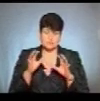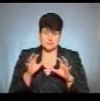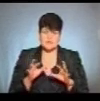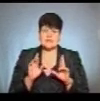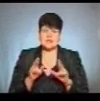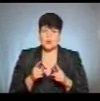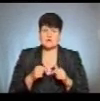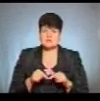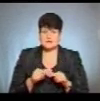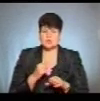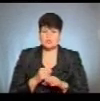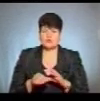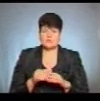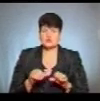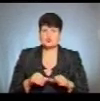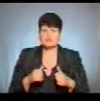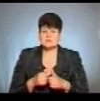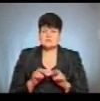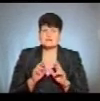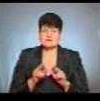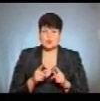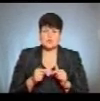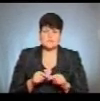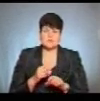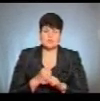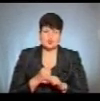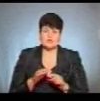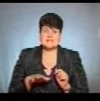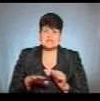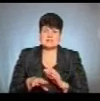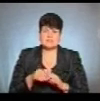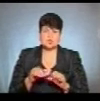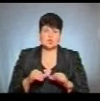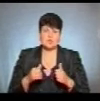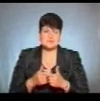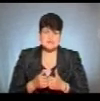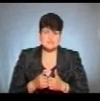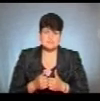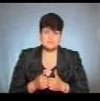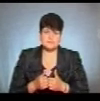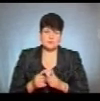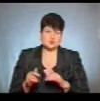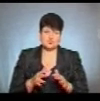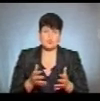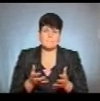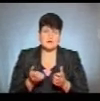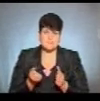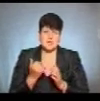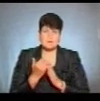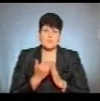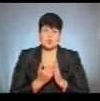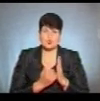організувати роботу виборчої комісії, як організувати роботу з дільничними виборчими комісіями, процедуру приймання